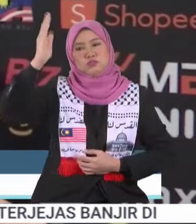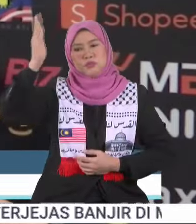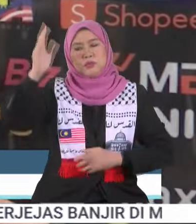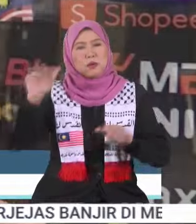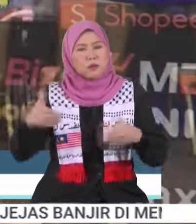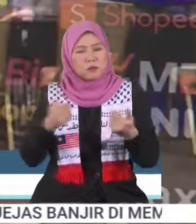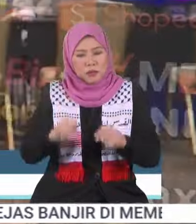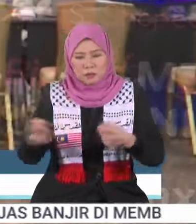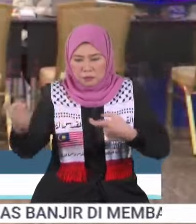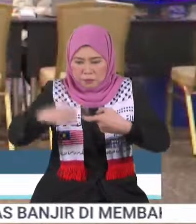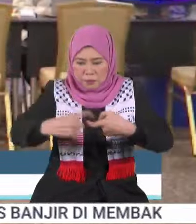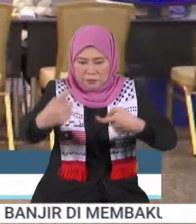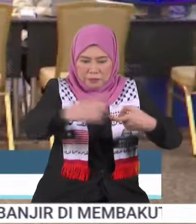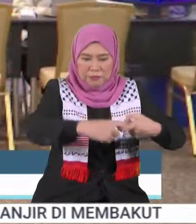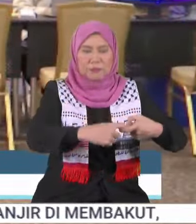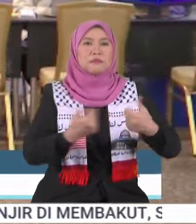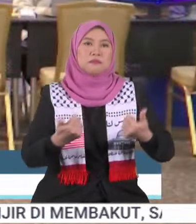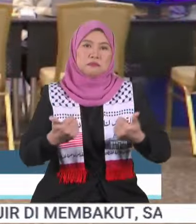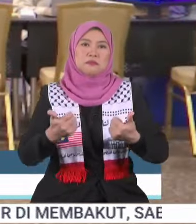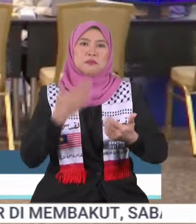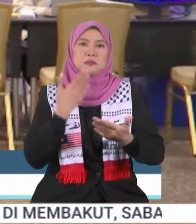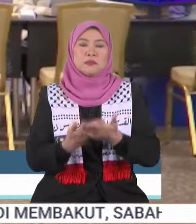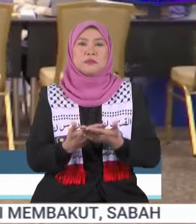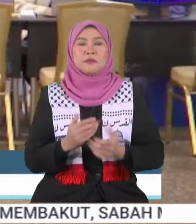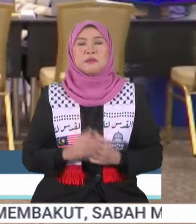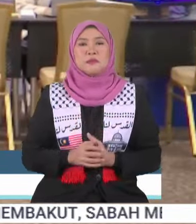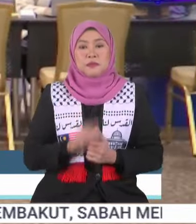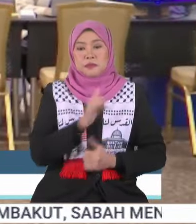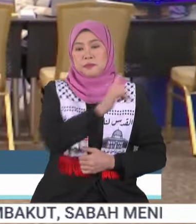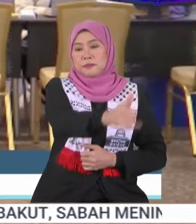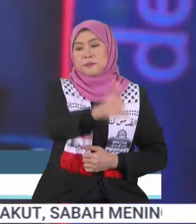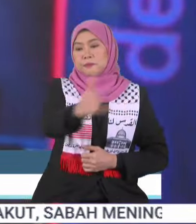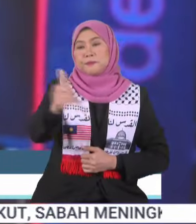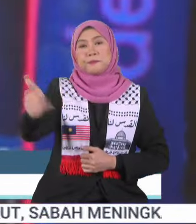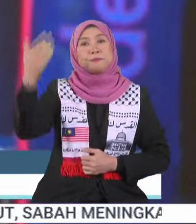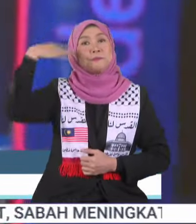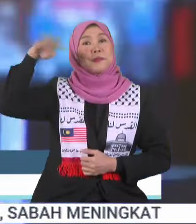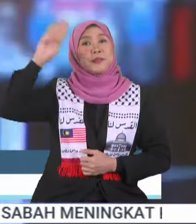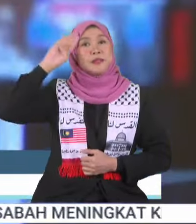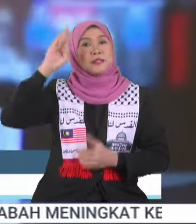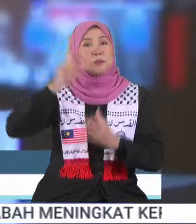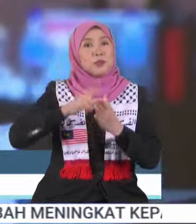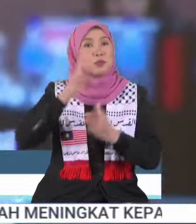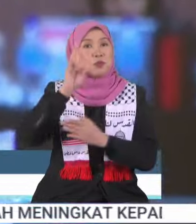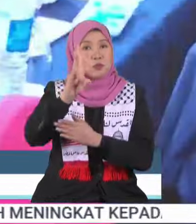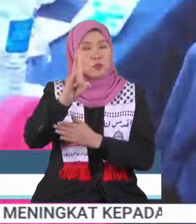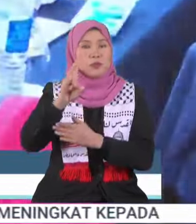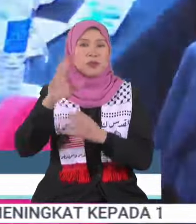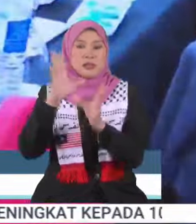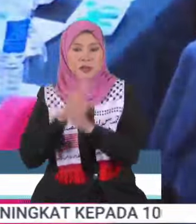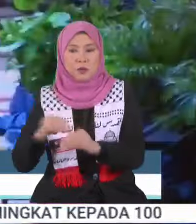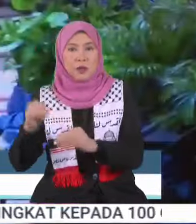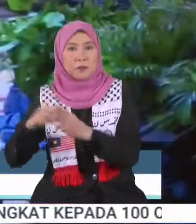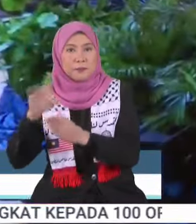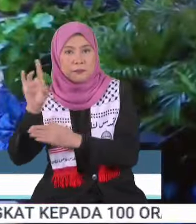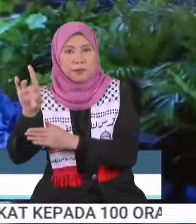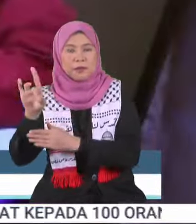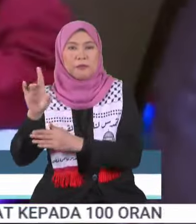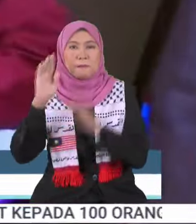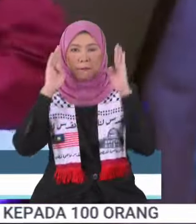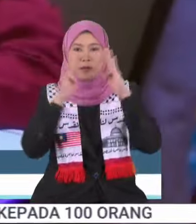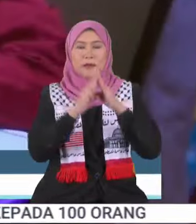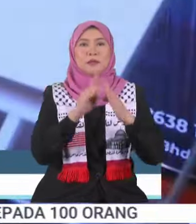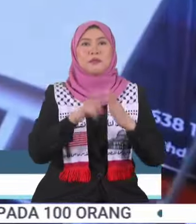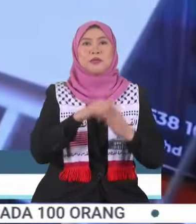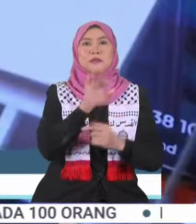ni macam mana dan sebagainya. PPU akan menjelajah ke Perlis pada Julai, Sarawak Ogos, Pahang September